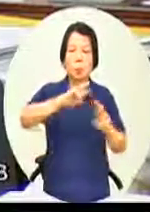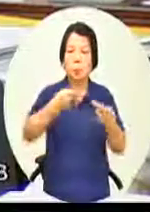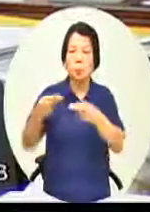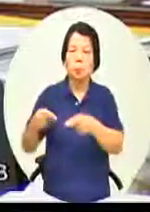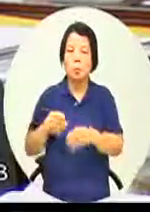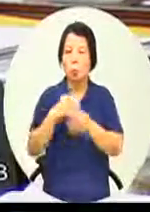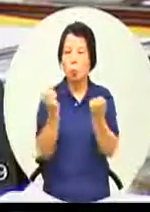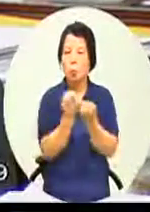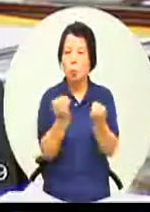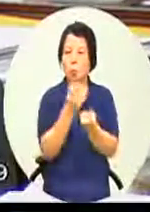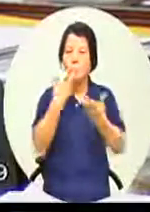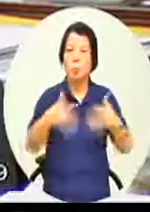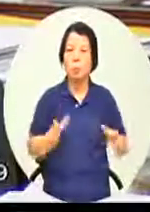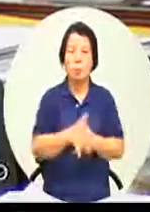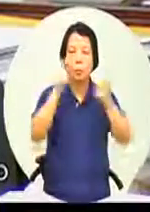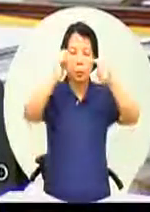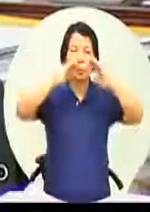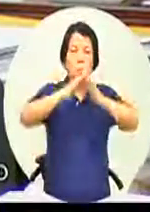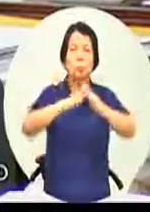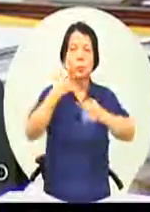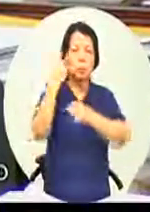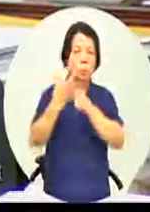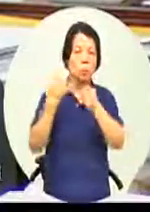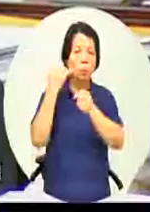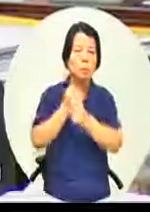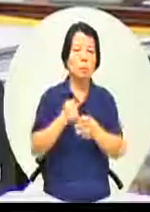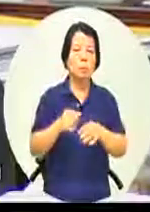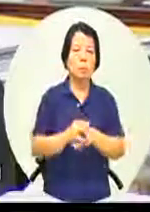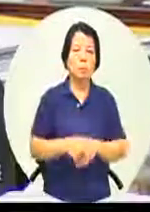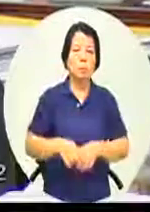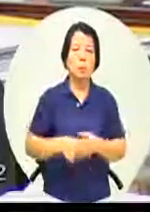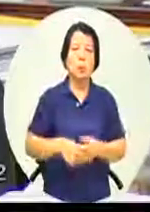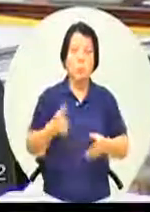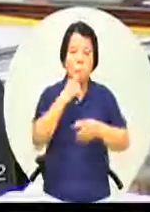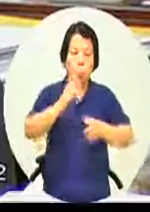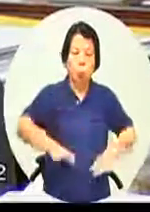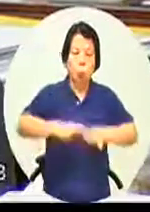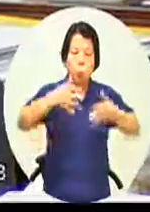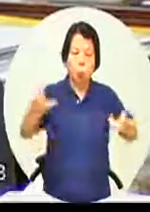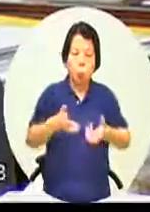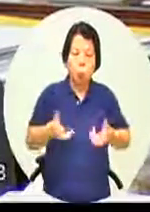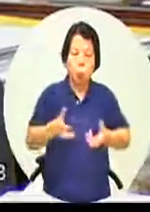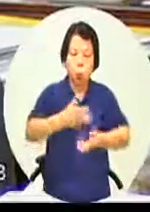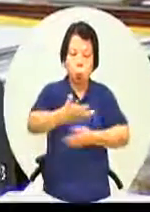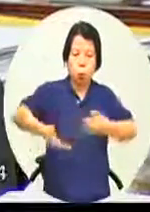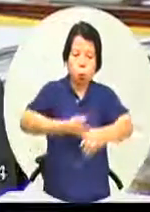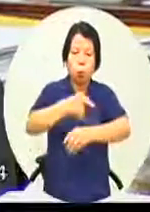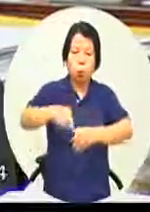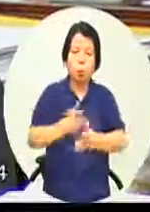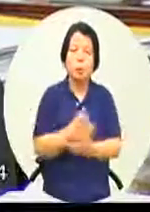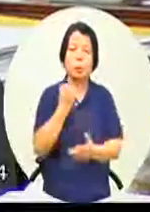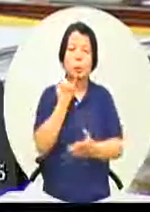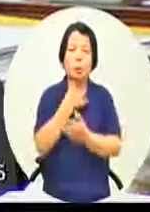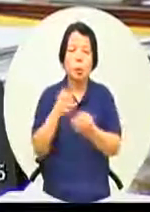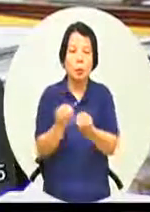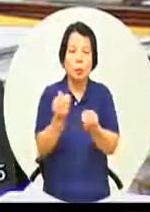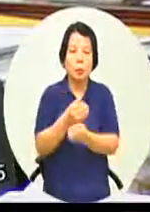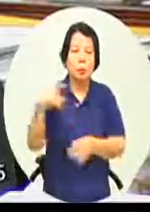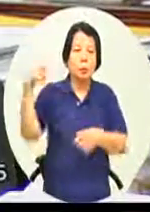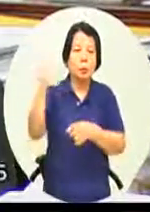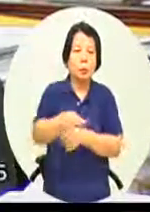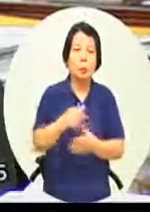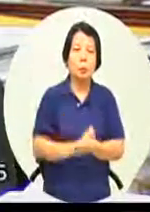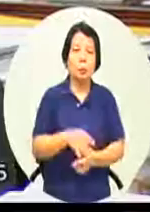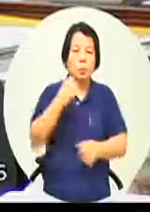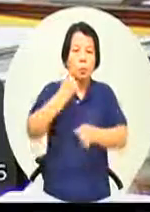害，所以高雄市这几年用了很多的治洪池，然后呢希望能够让我们灾害减少，做得非常非